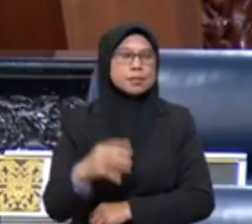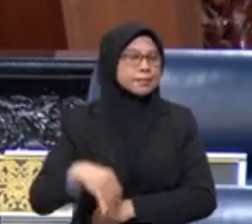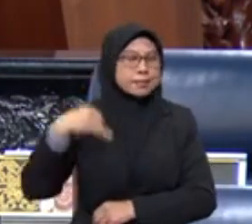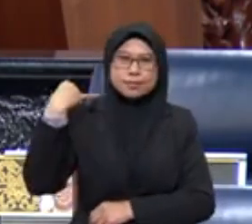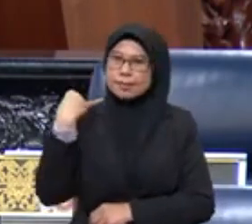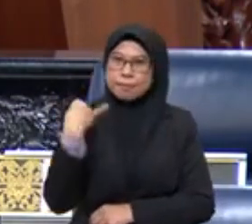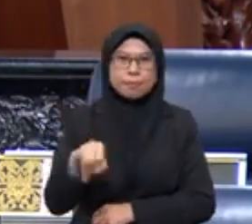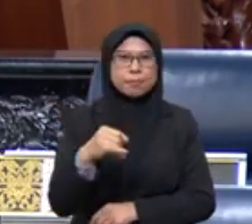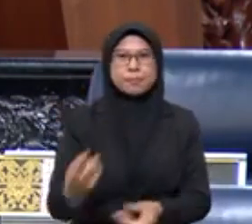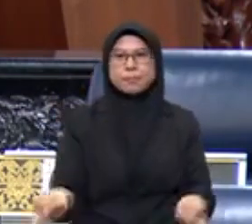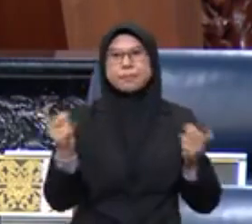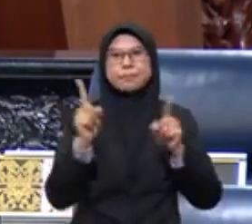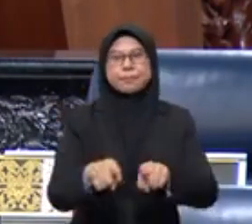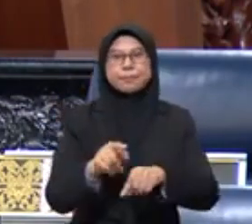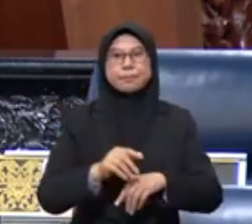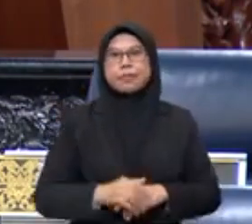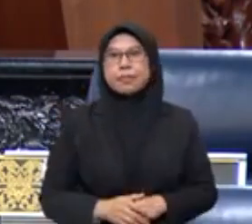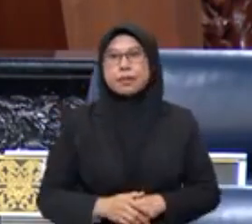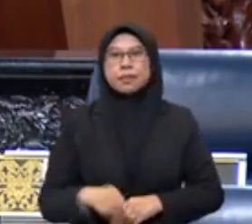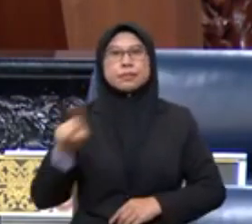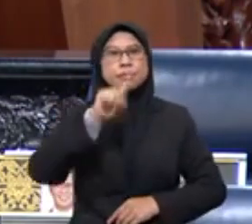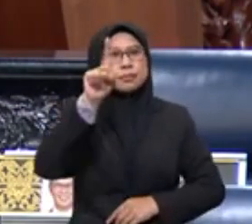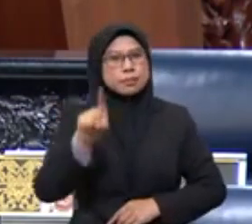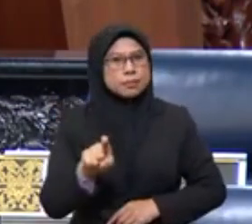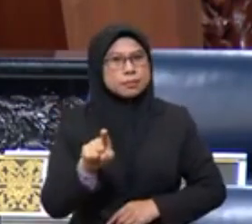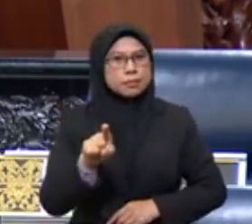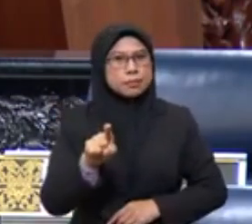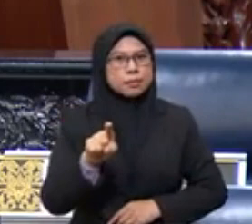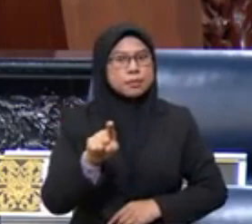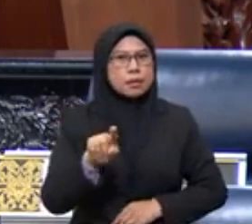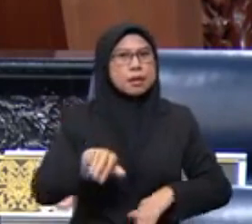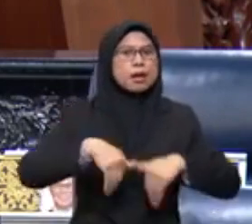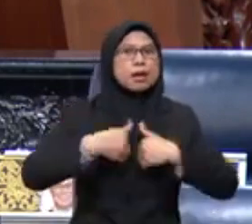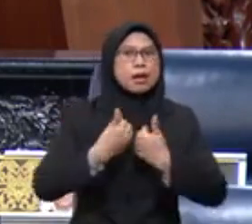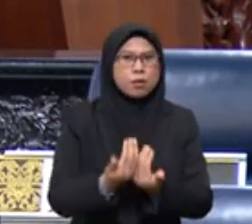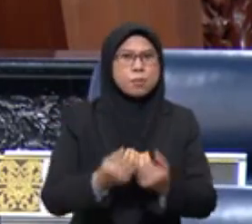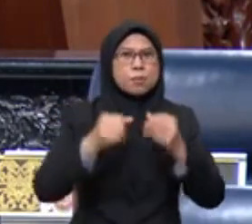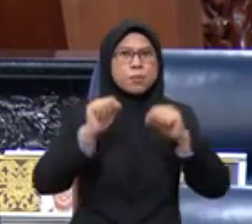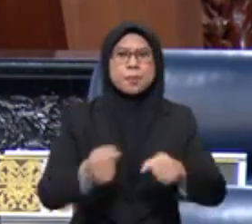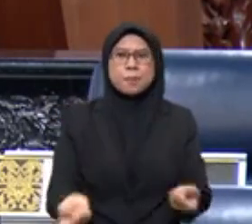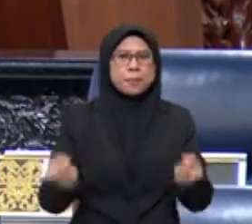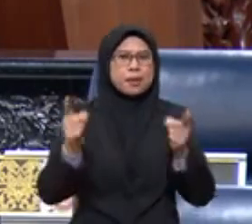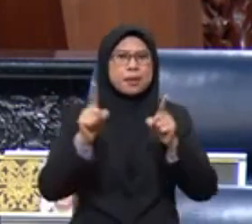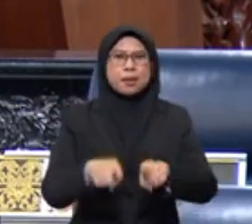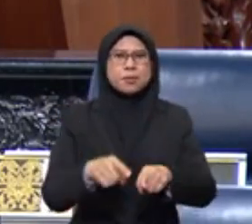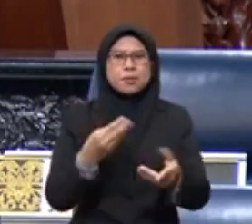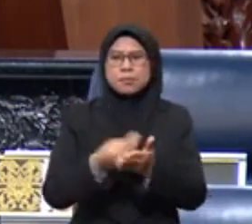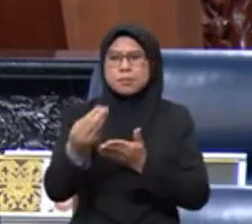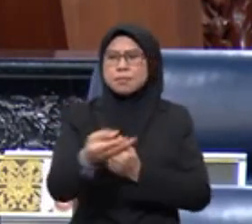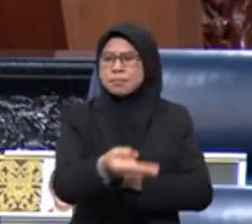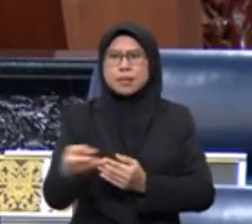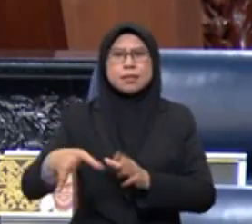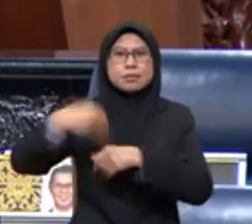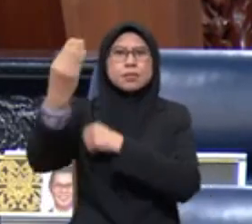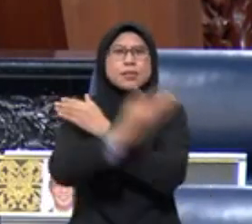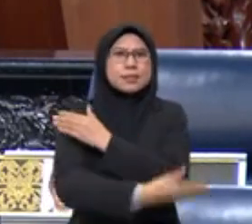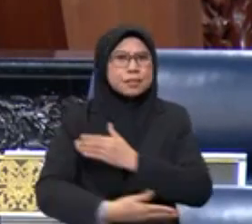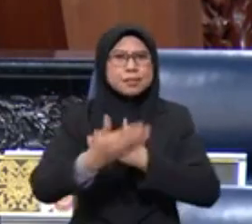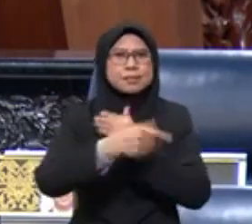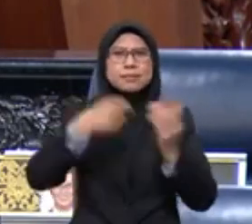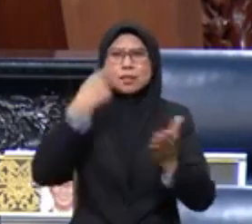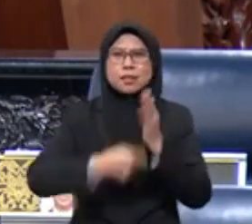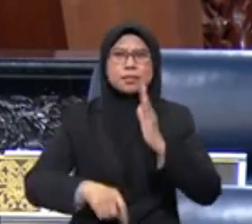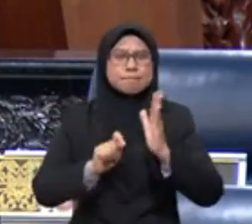sepatutnya boleh berlaku. Persoalan saya berhubung perkara ini, bagaimanakah boleh berlakunya pembelian aset di luar negara pada harga